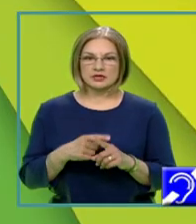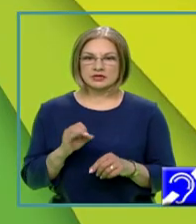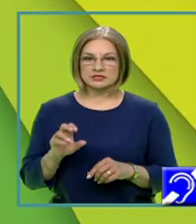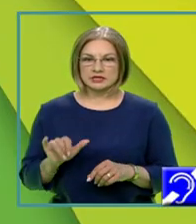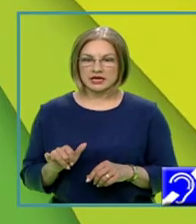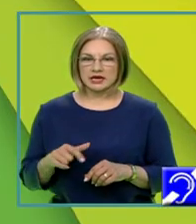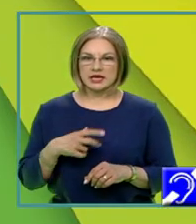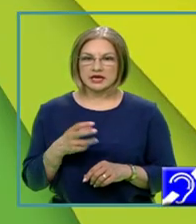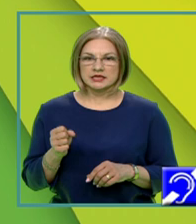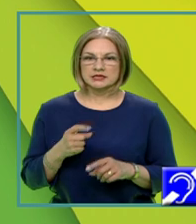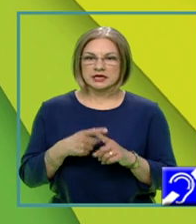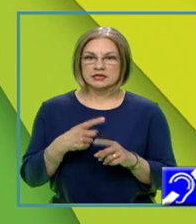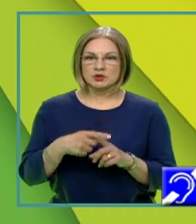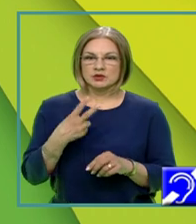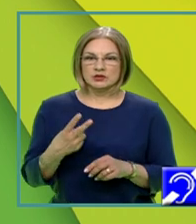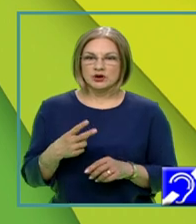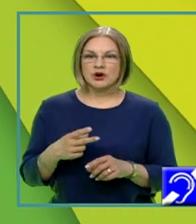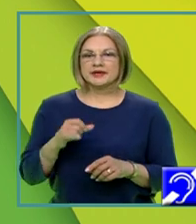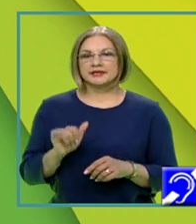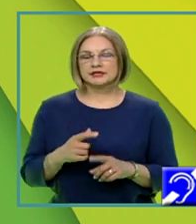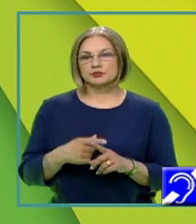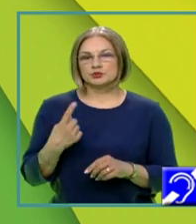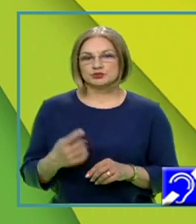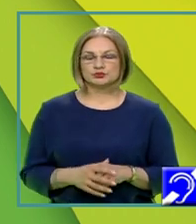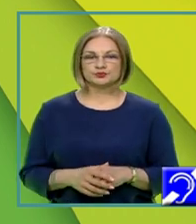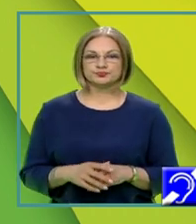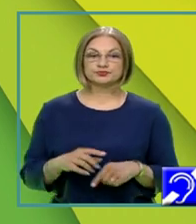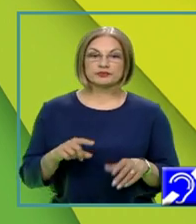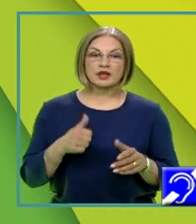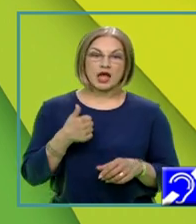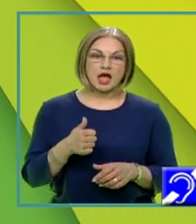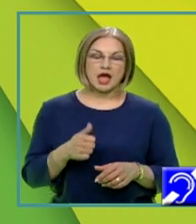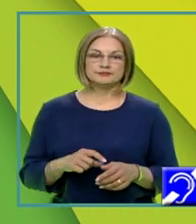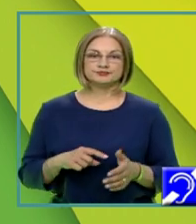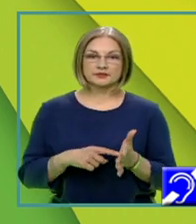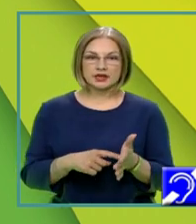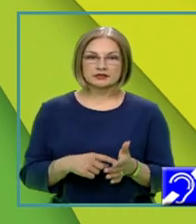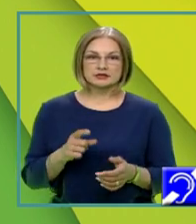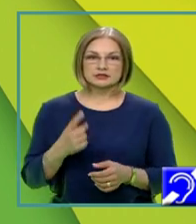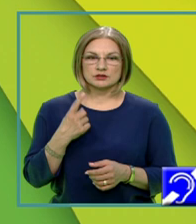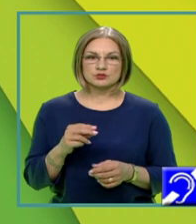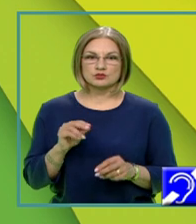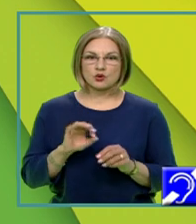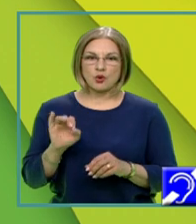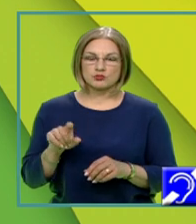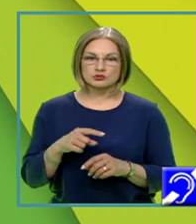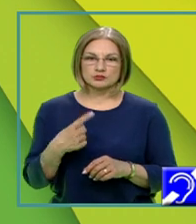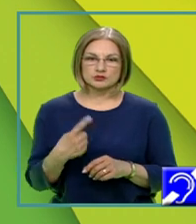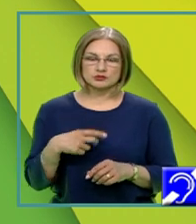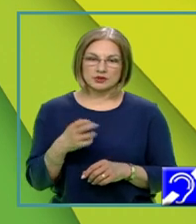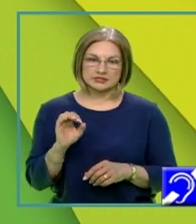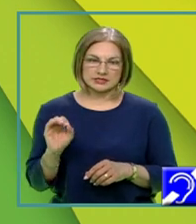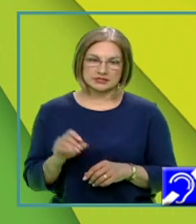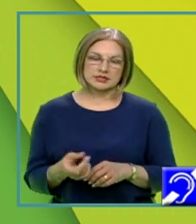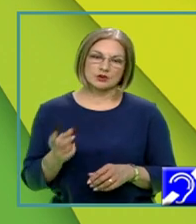Y8 cu x plus 2 x y z u sunt Arătați că la punctul A1 compus cu minus 1 este egal cu zero